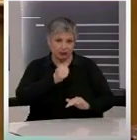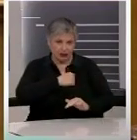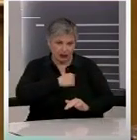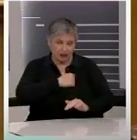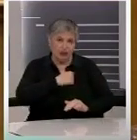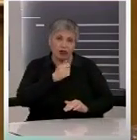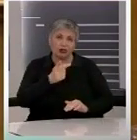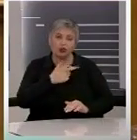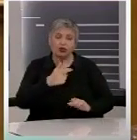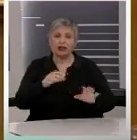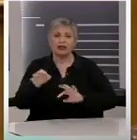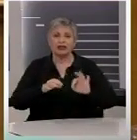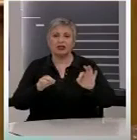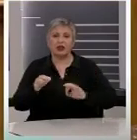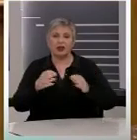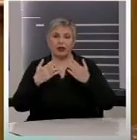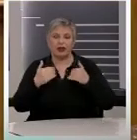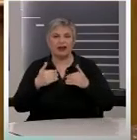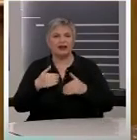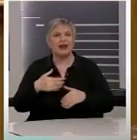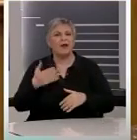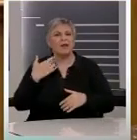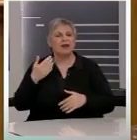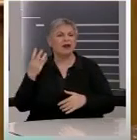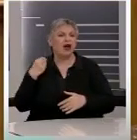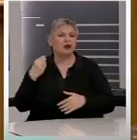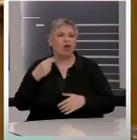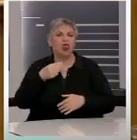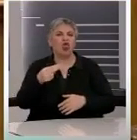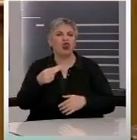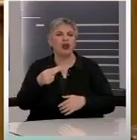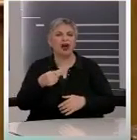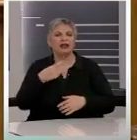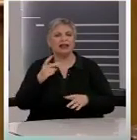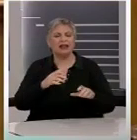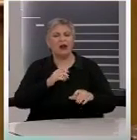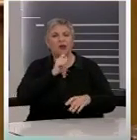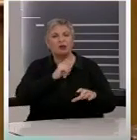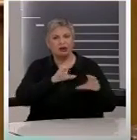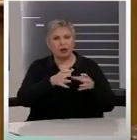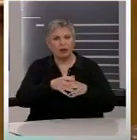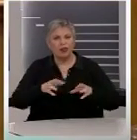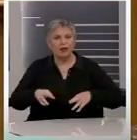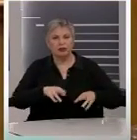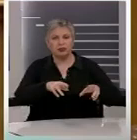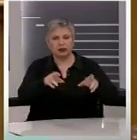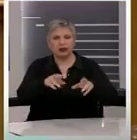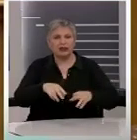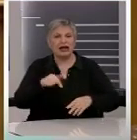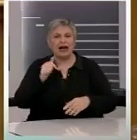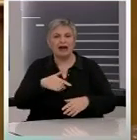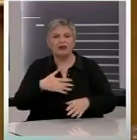στρατηγική. Γιατί και αυτά που είπε και το ποτάμι και ο κύριος Θεοδωράκης, πραγματικά δεν φτάνουν τα 200, 300, 400.